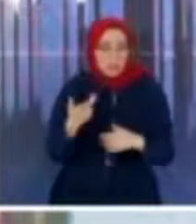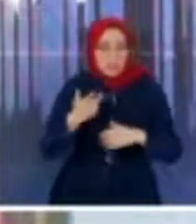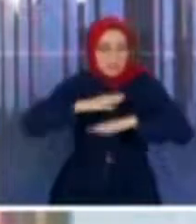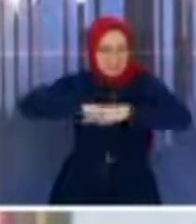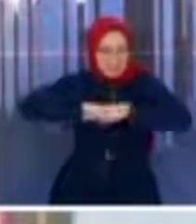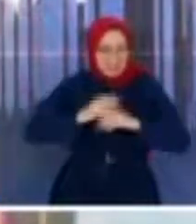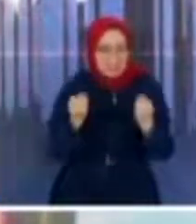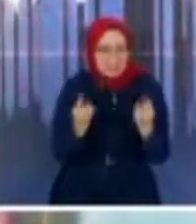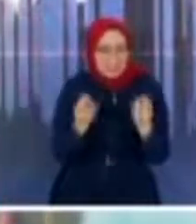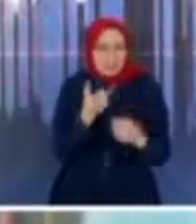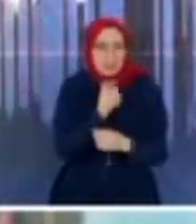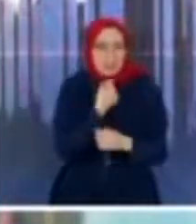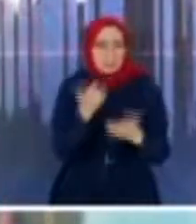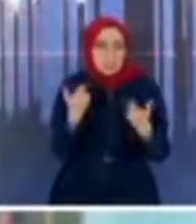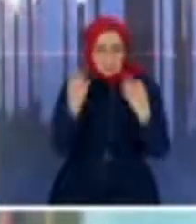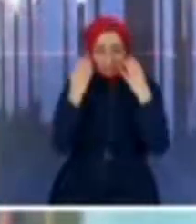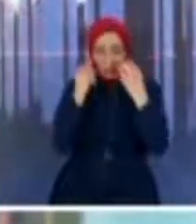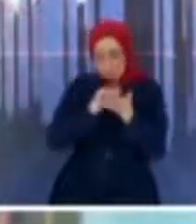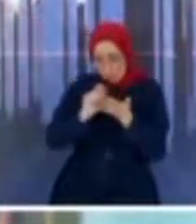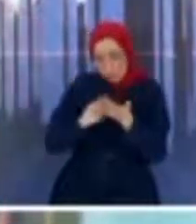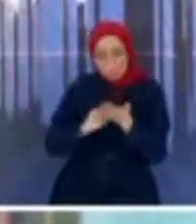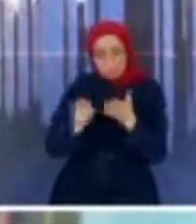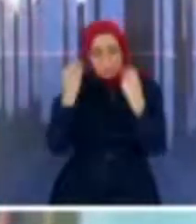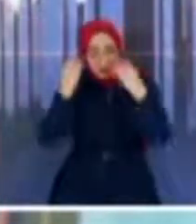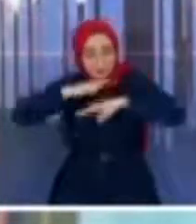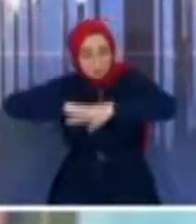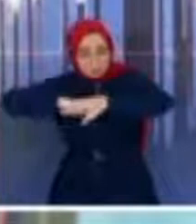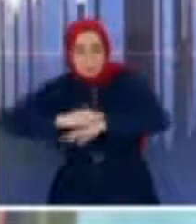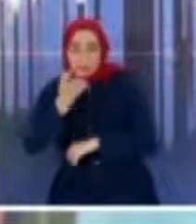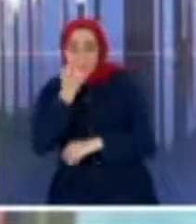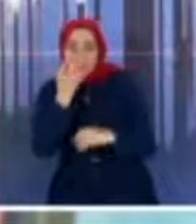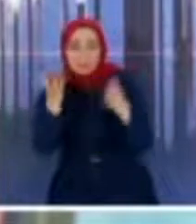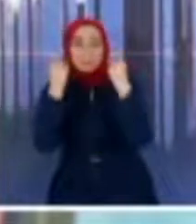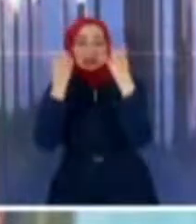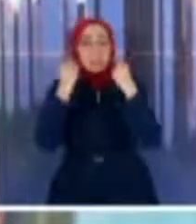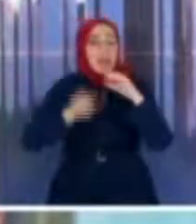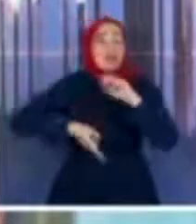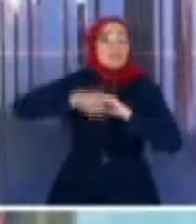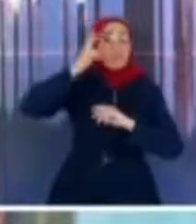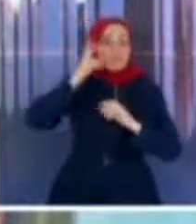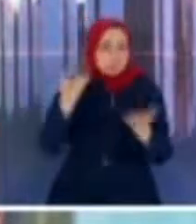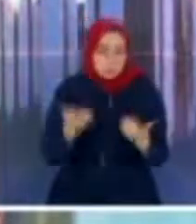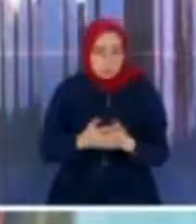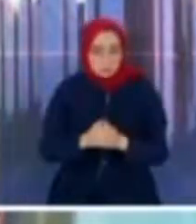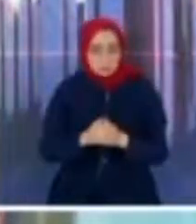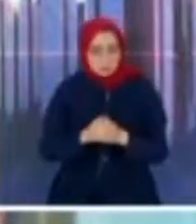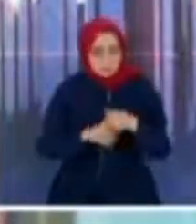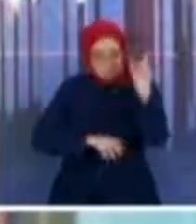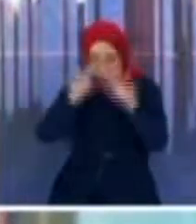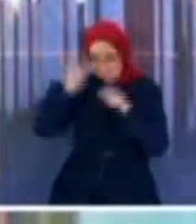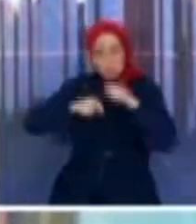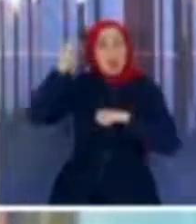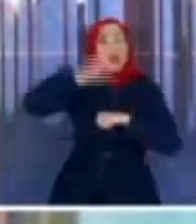اليوم تتعلم تقرأ وتكتب تتعلم الإسعافات الأولية. غالباً ما تنجم تعمل شيء من دون الشهادة